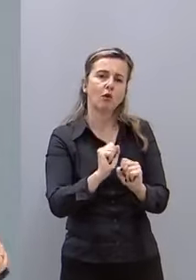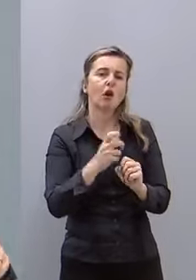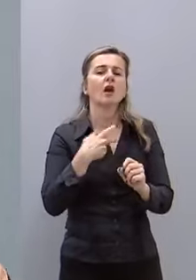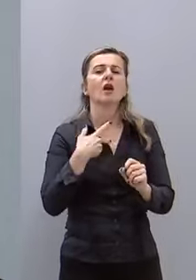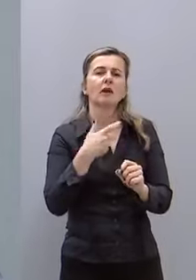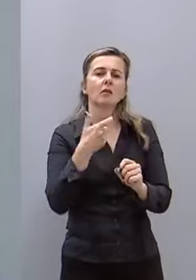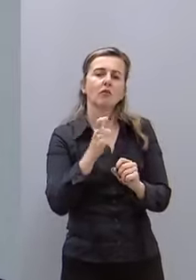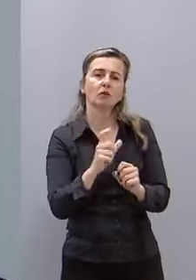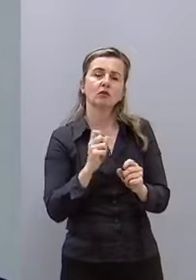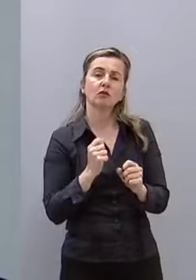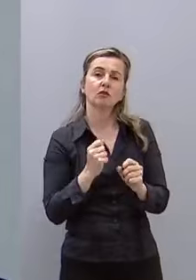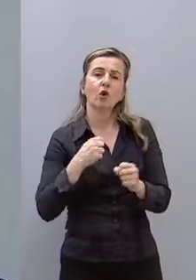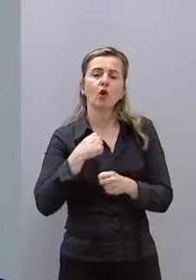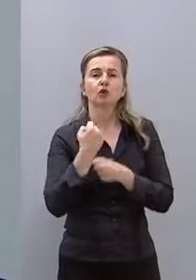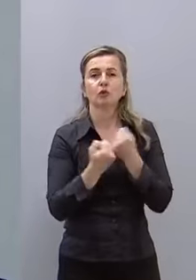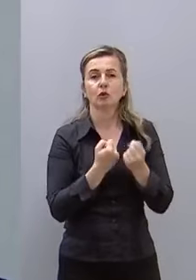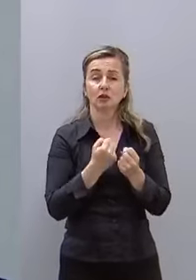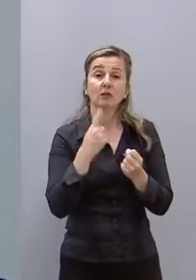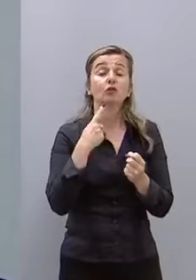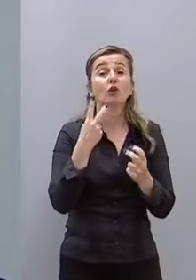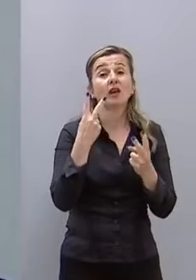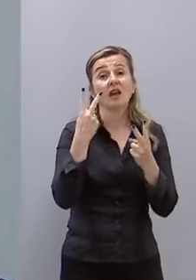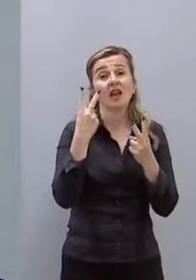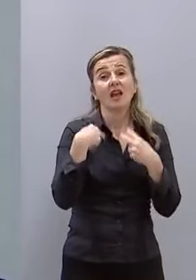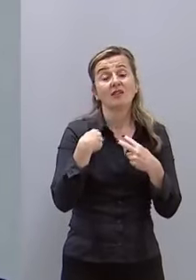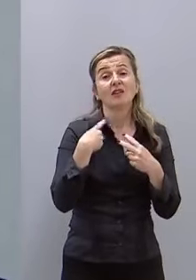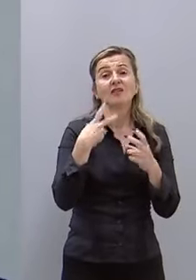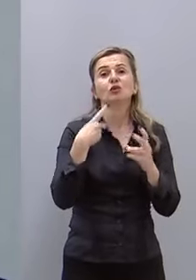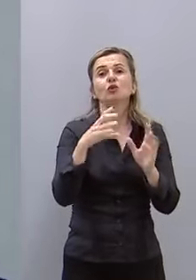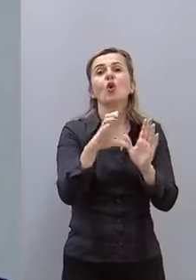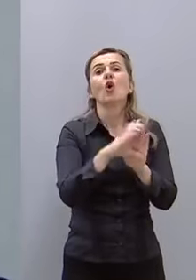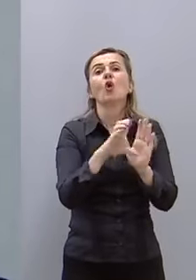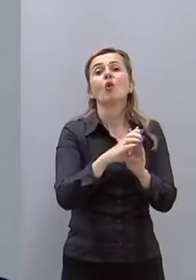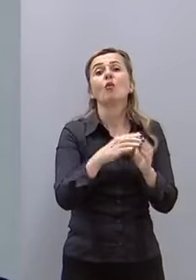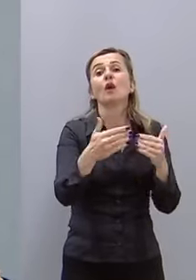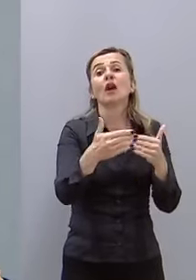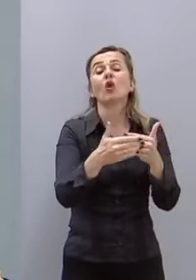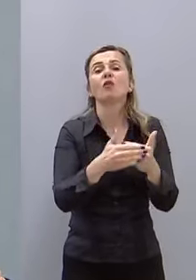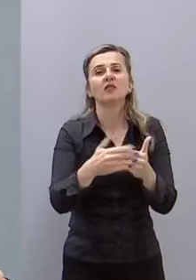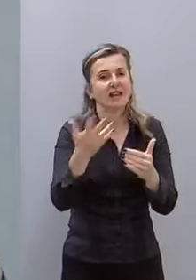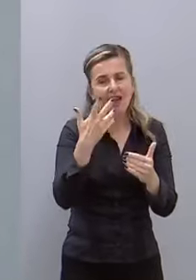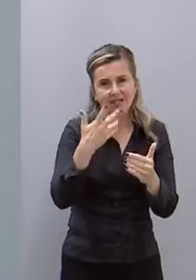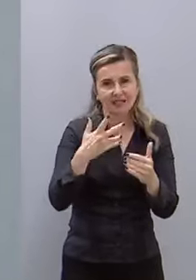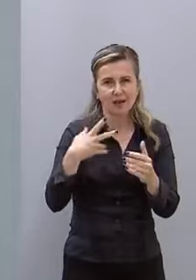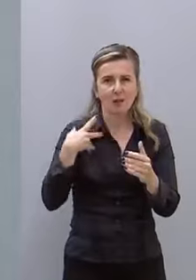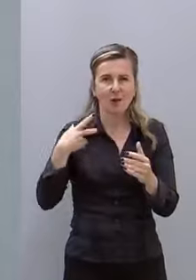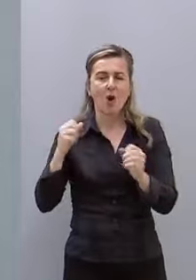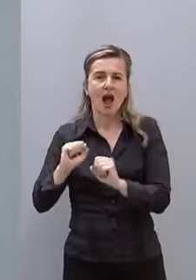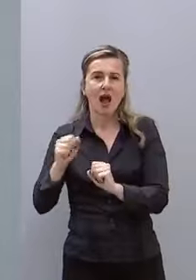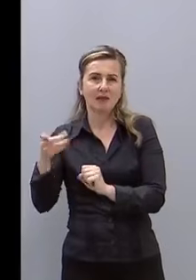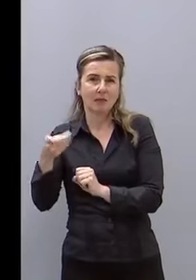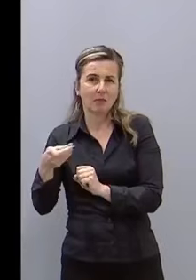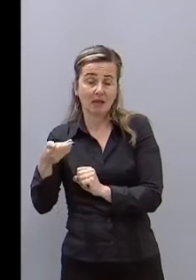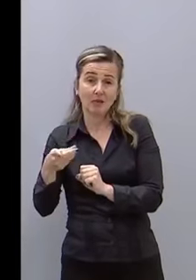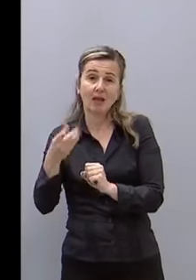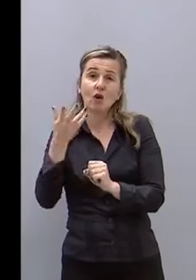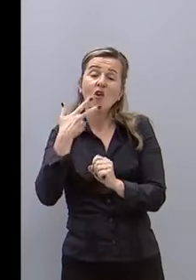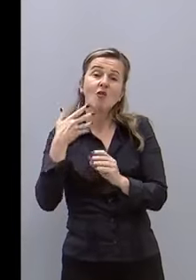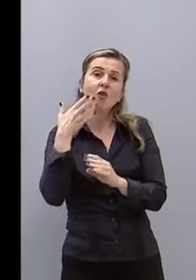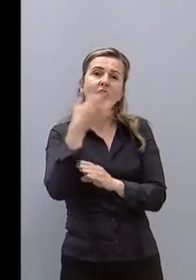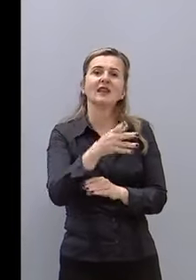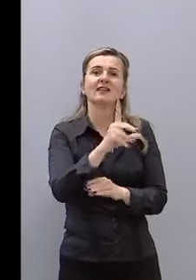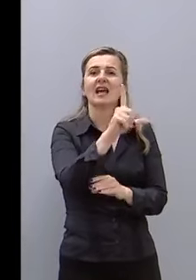spostamento da datori congiunti che vivono sui comuni di confine vuoi andare alla moda al primiero ipotesi ecco stiamo lavorando con questo